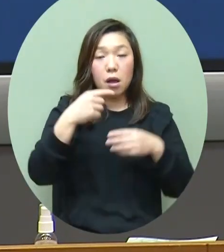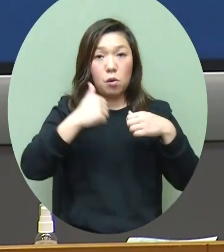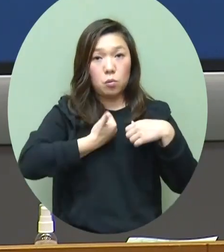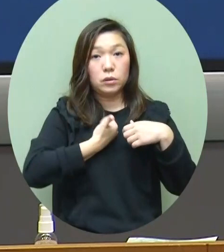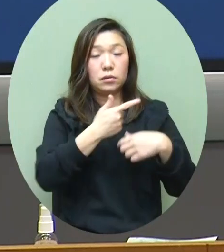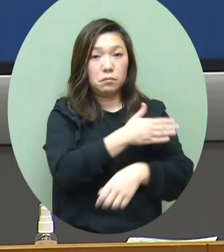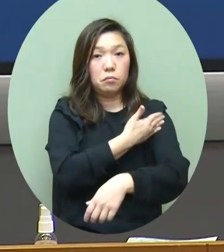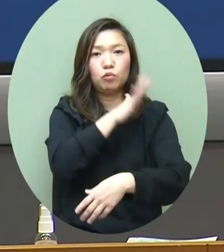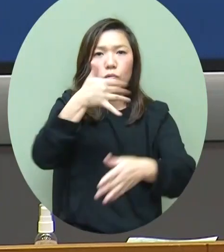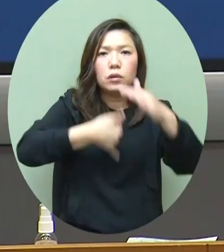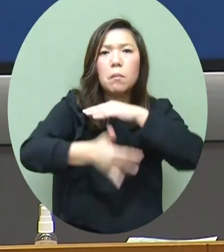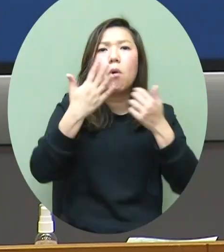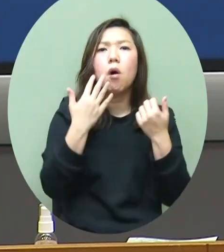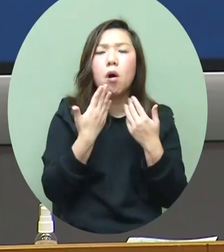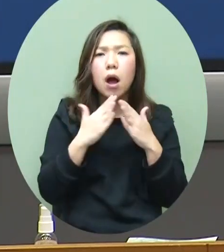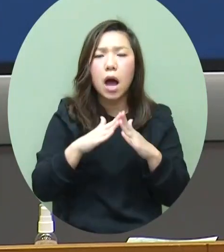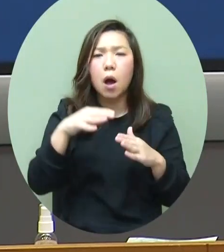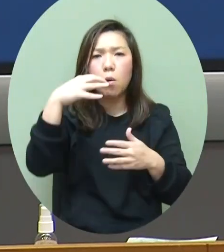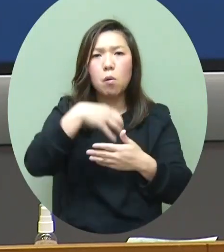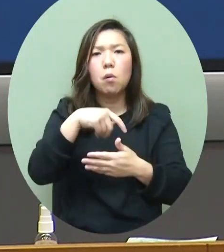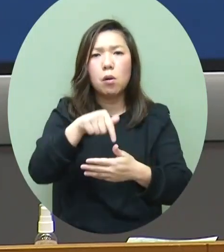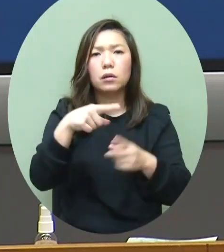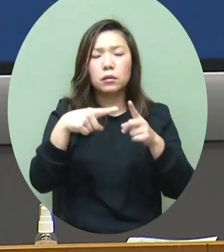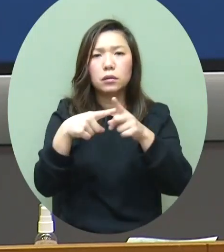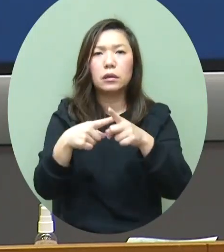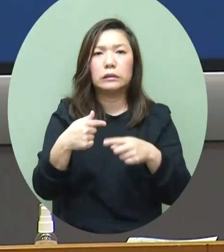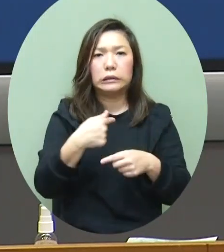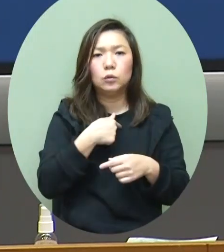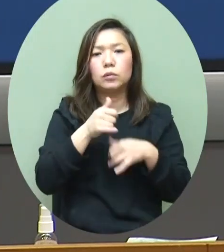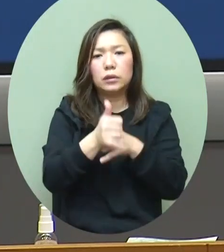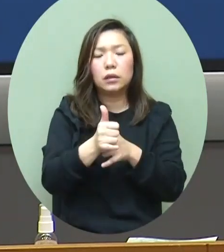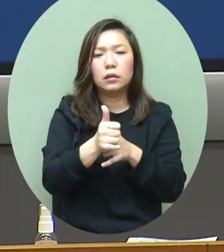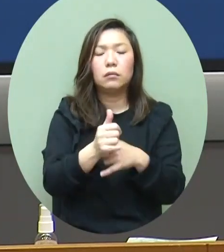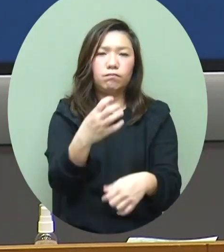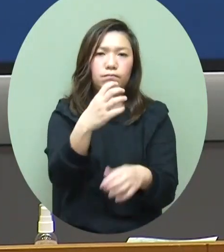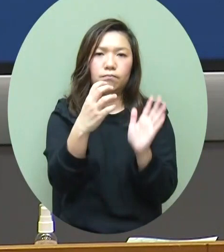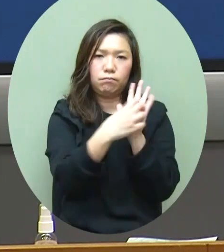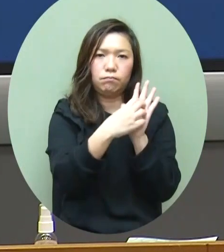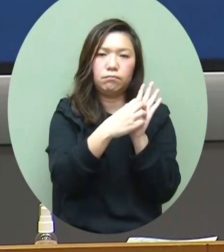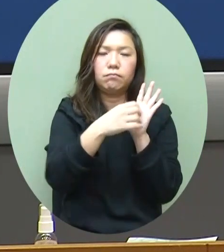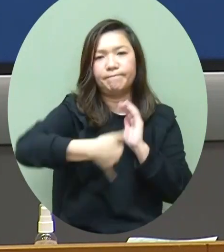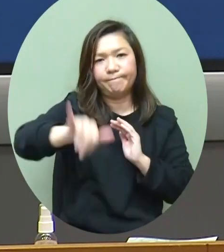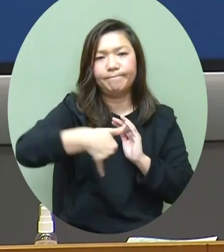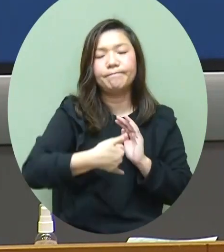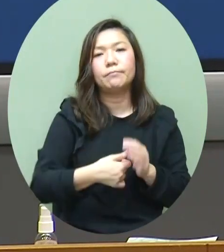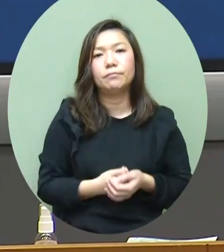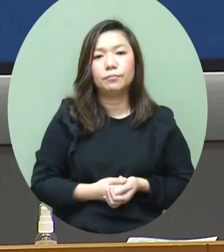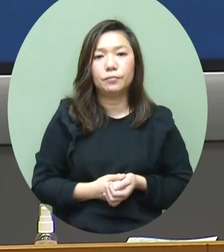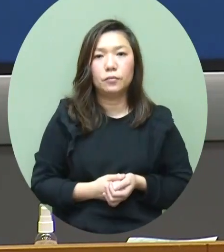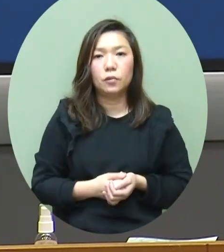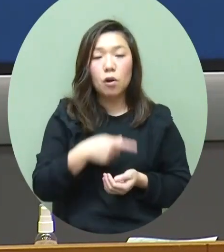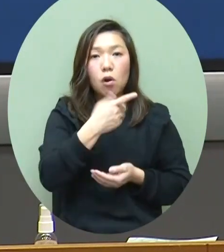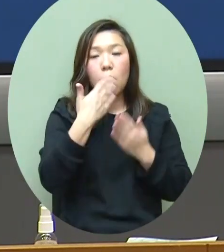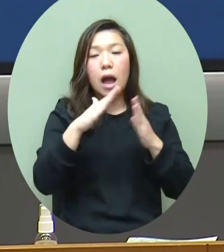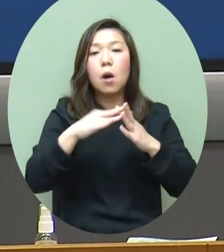進入學校嘅人士。將要是受制於疫苗通行證，但是學校學生